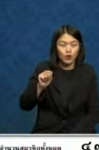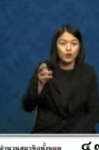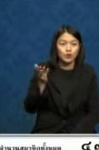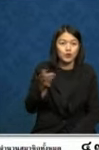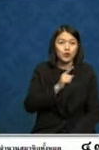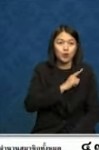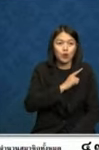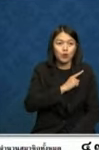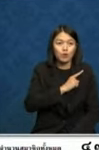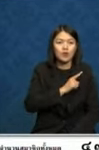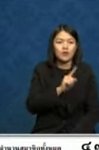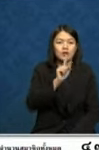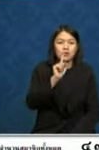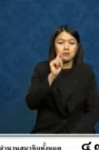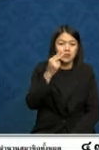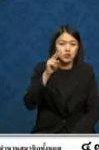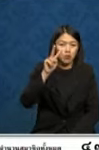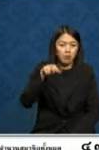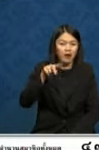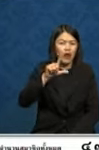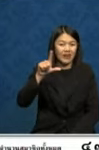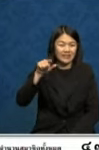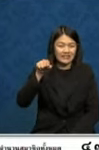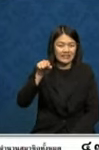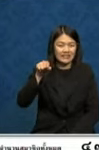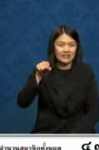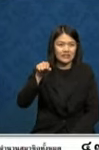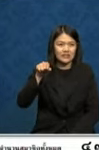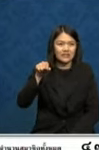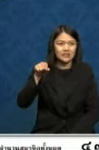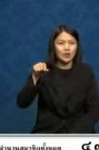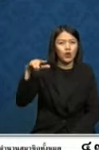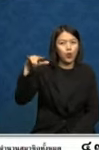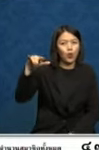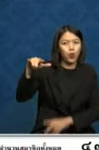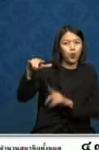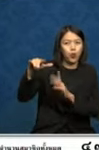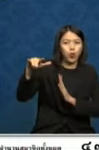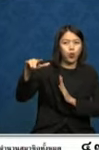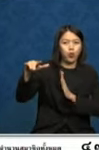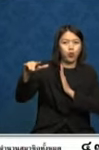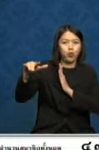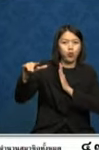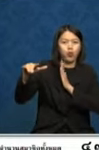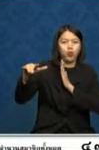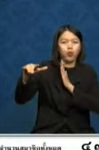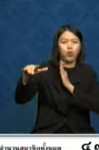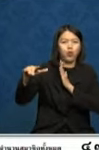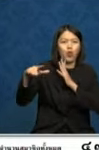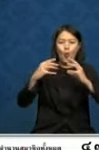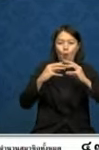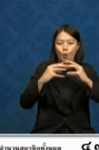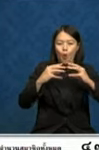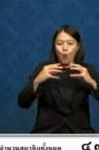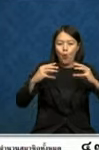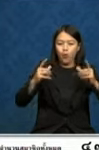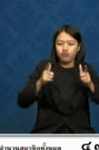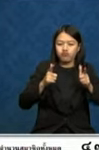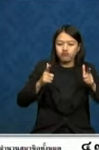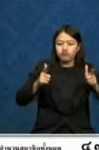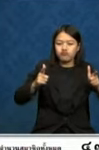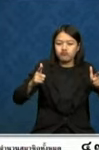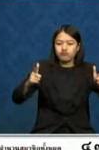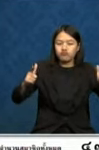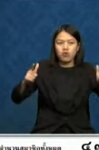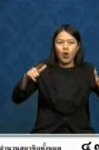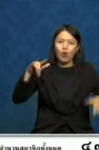า 12,000 กว่าล้านเนี่ยก็จะเป็น Airbus 350ซึ่งเป็นเครื่องบินที่มีลำตัวกว้าง